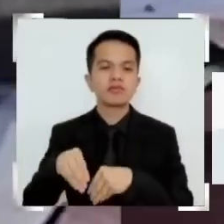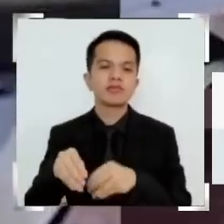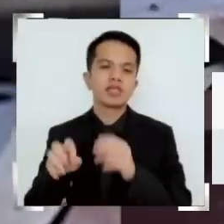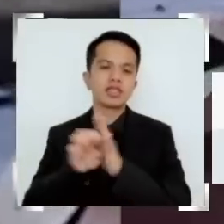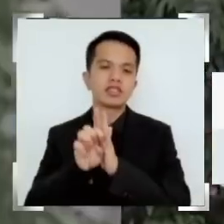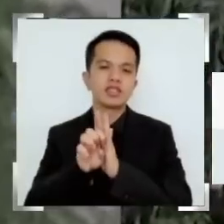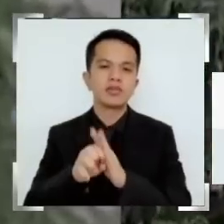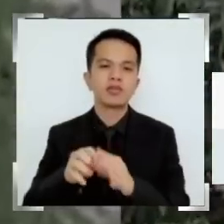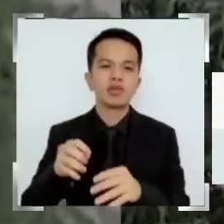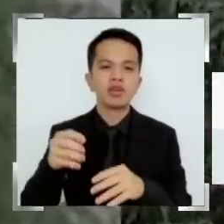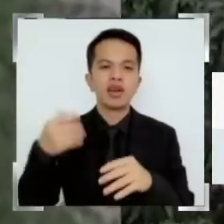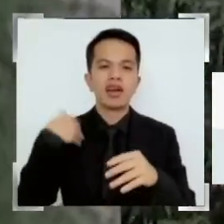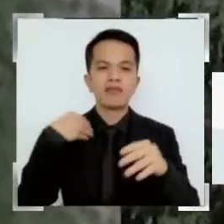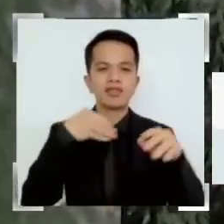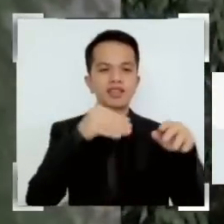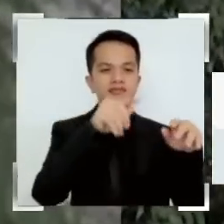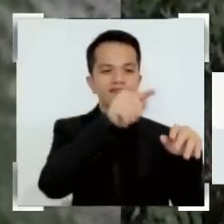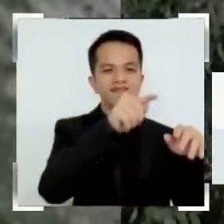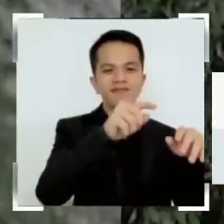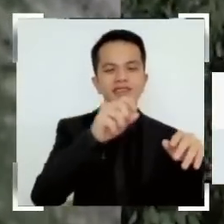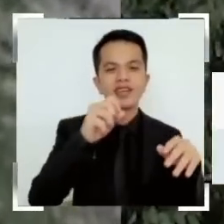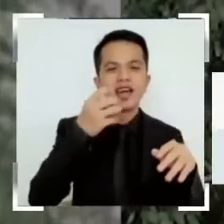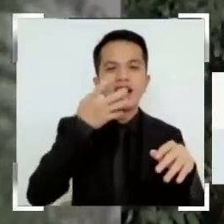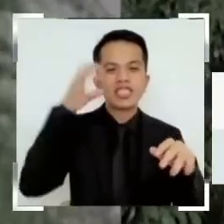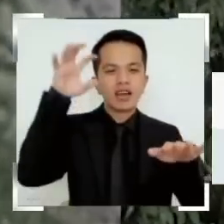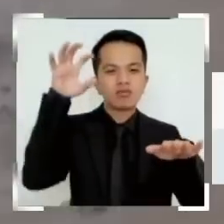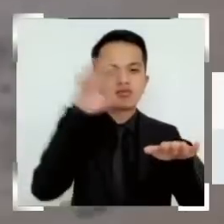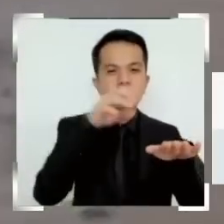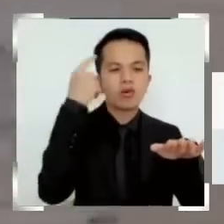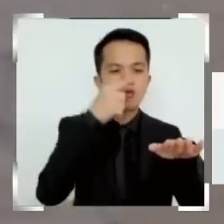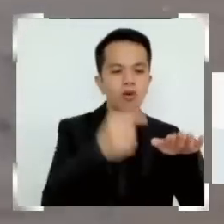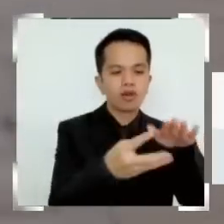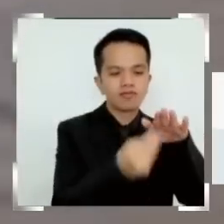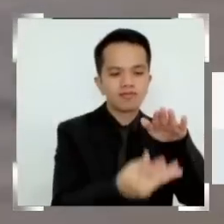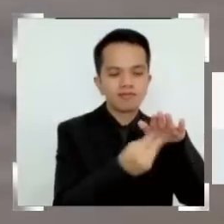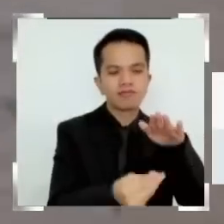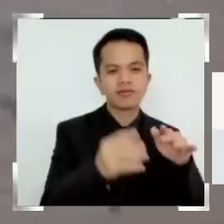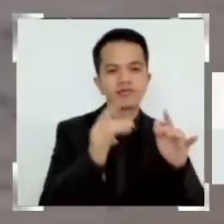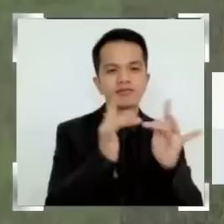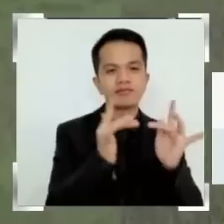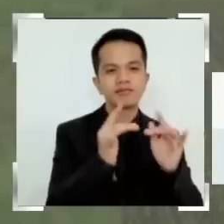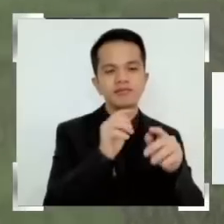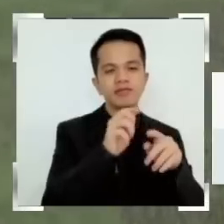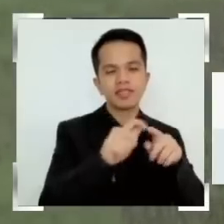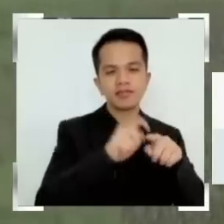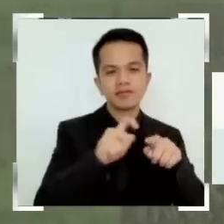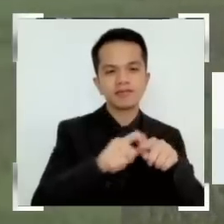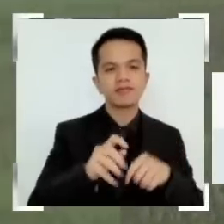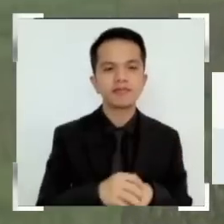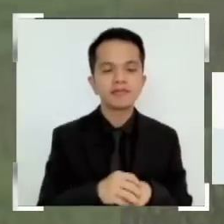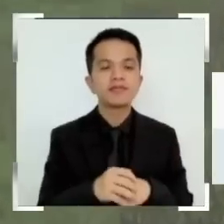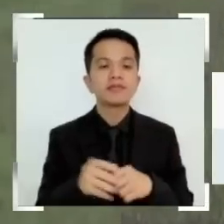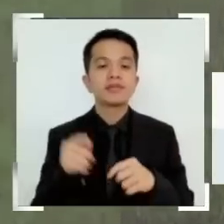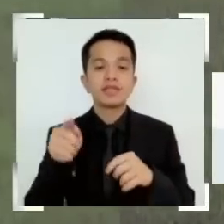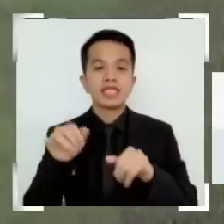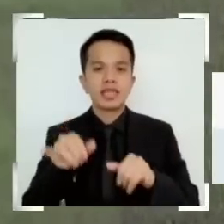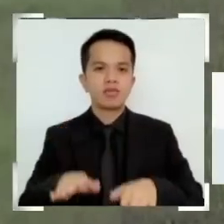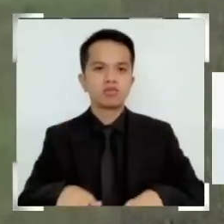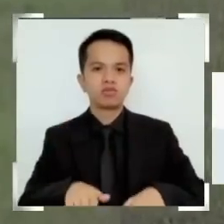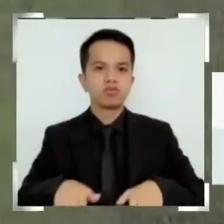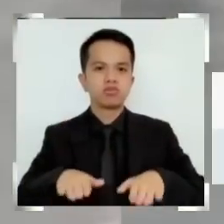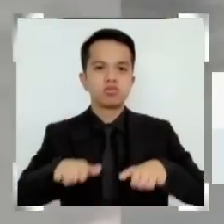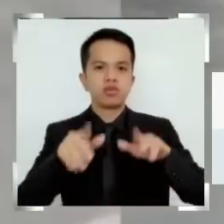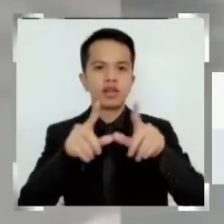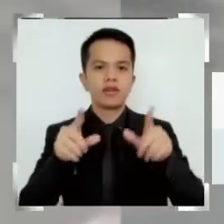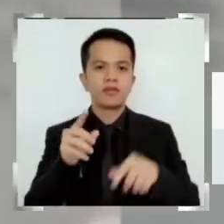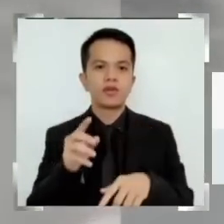bubong. Sa flood control sa Haro, kapansin-pansin ang pagtaas ng level ng tubig. Ayon kasi sa PAGASA, may ilang lugar na